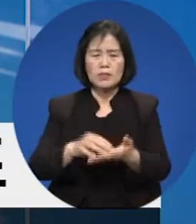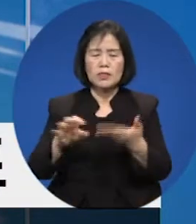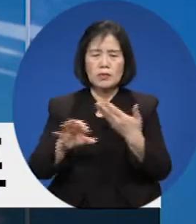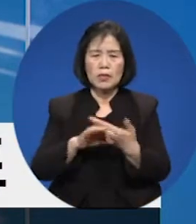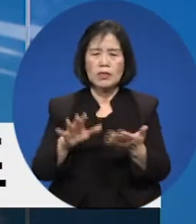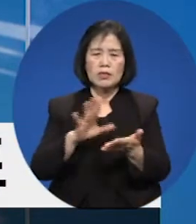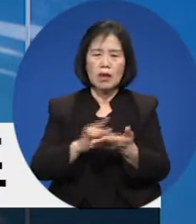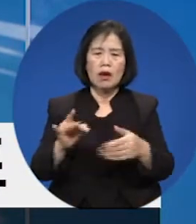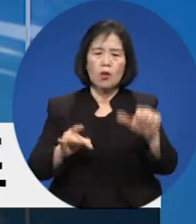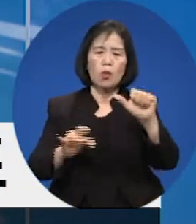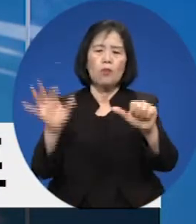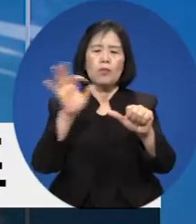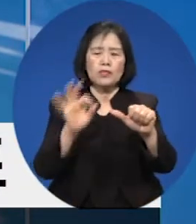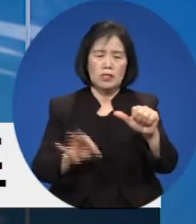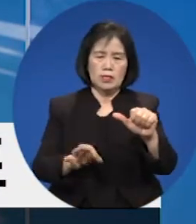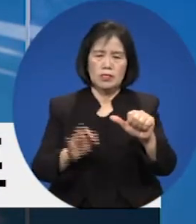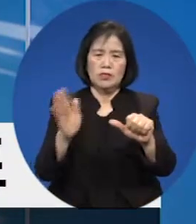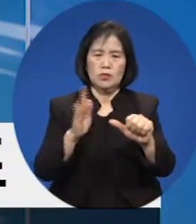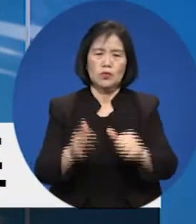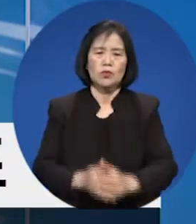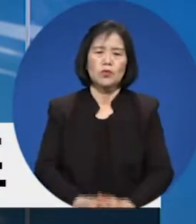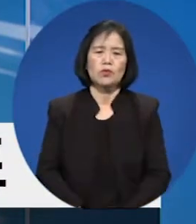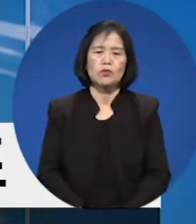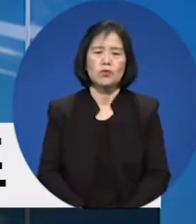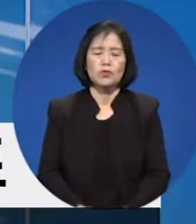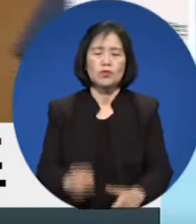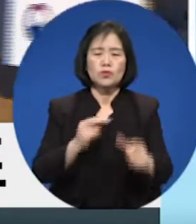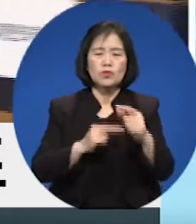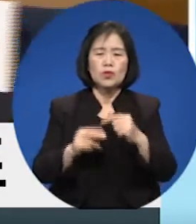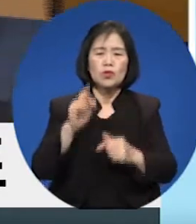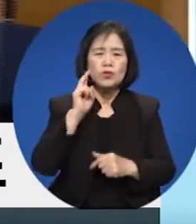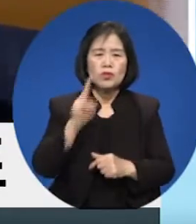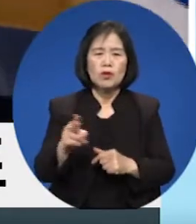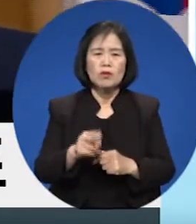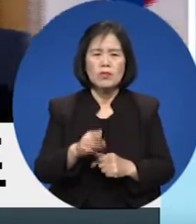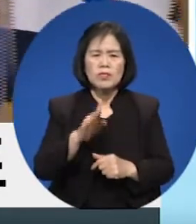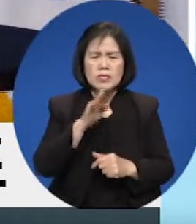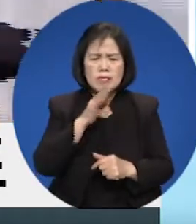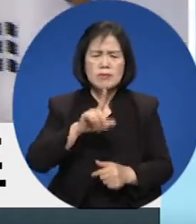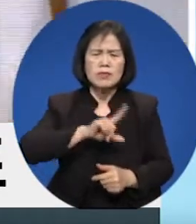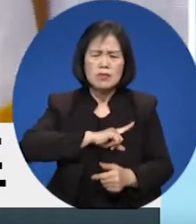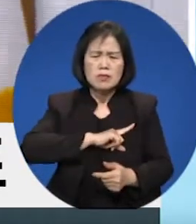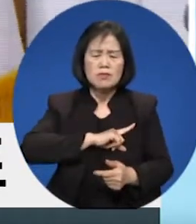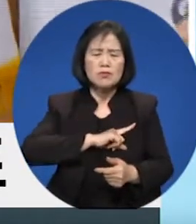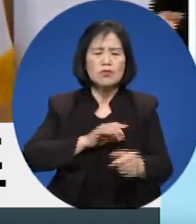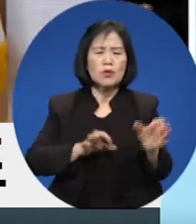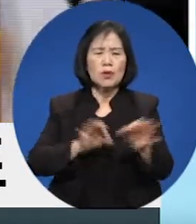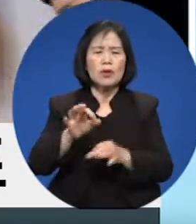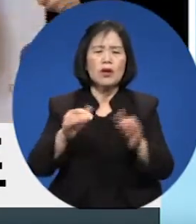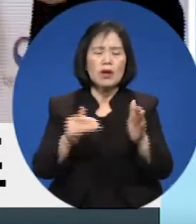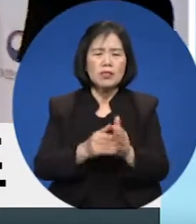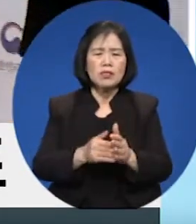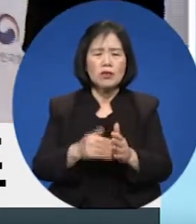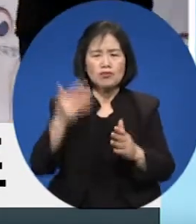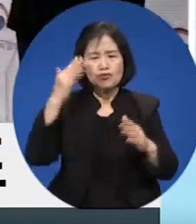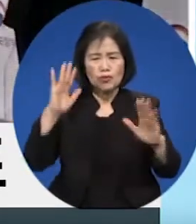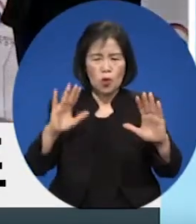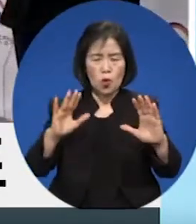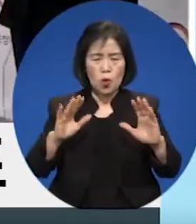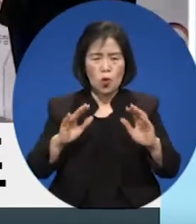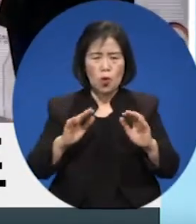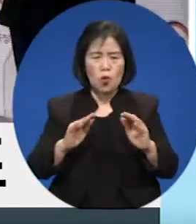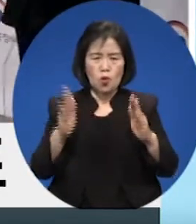정도가 되는 거예요 으 근데 이게 더 심각하고 뭐 이게 실명으로 거래했던 얘기입니까 그러니까 우냐 의 공직사회에